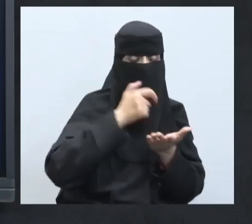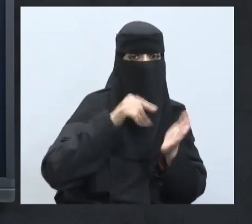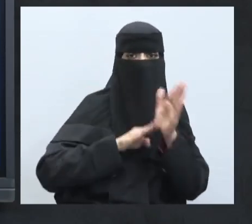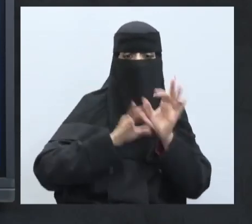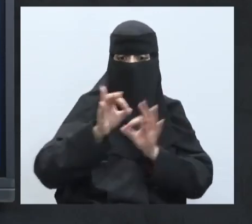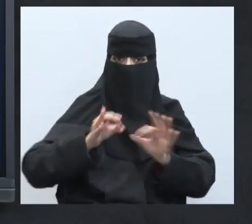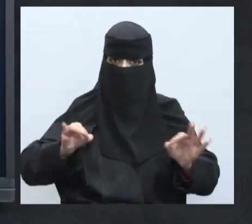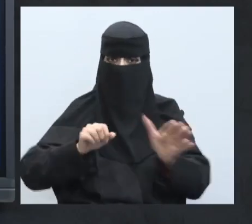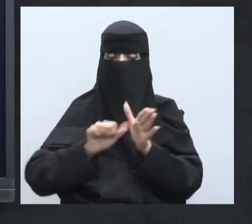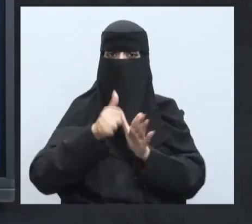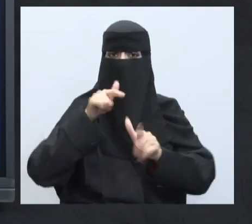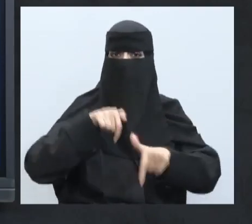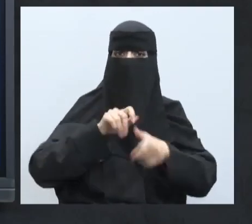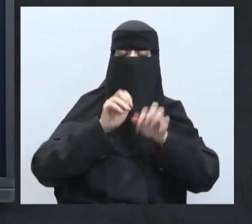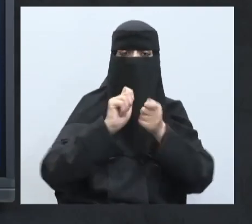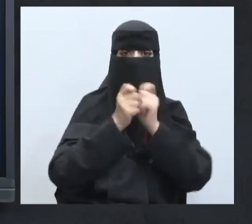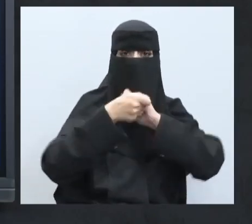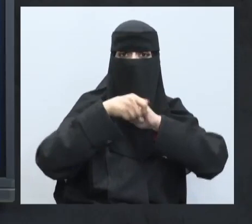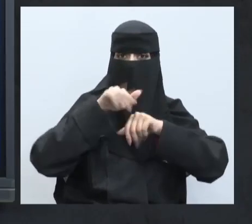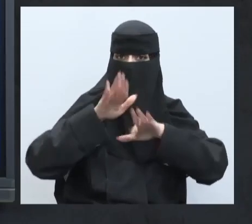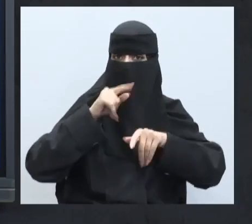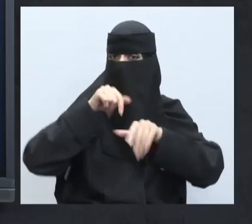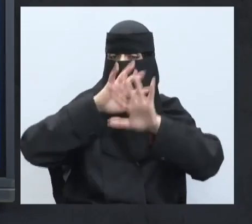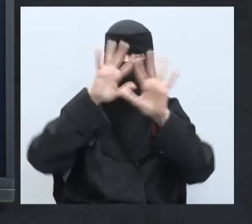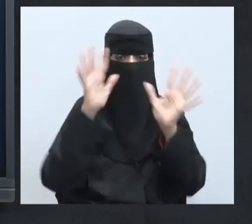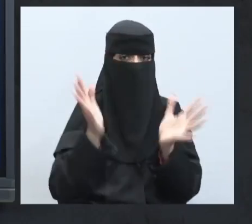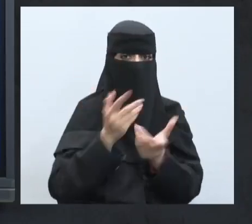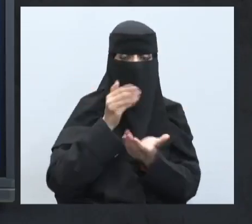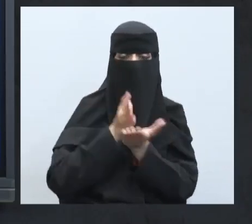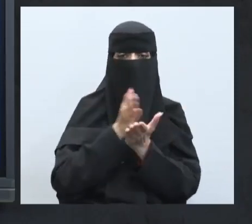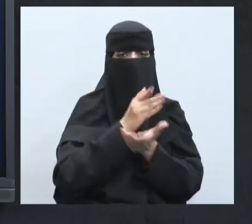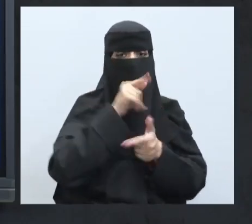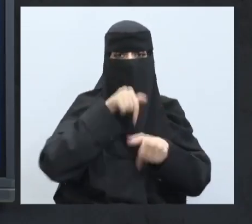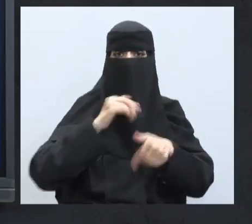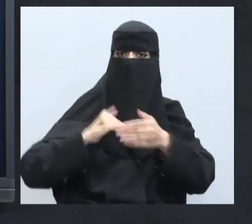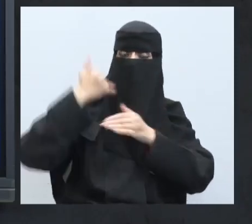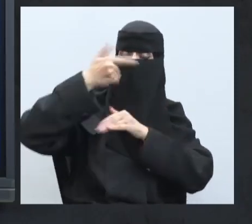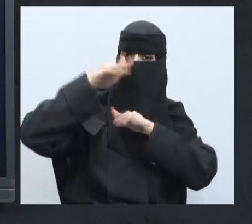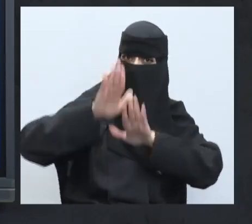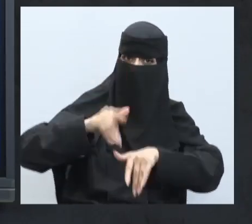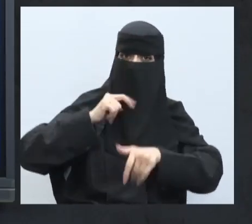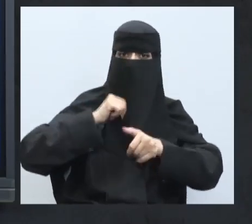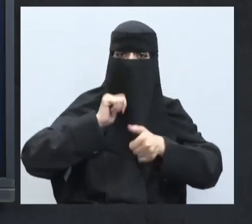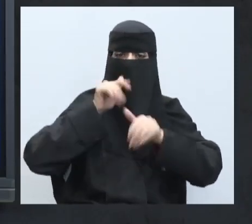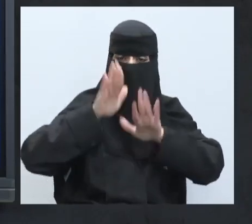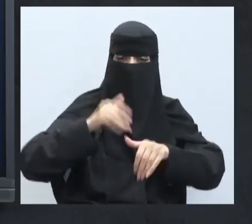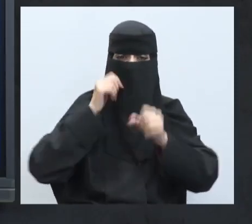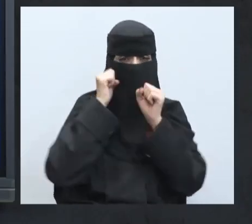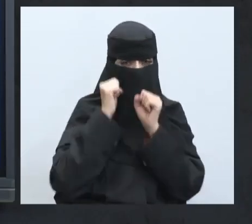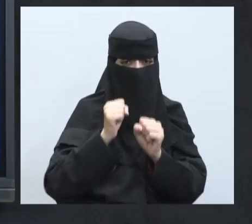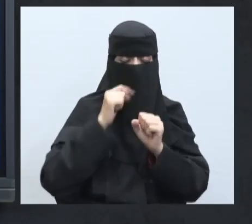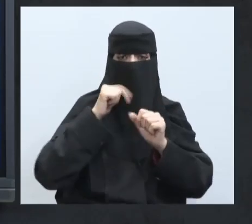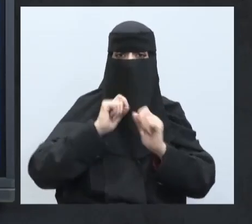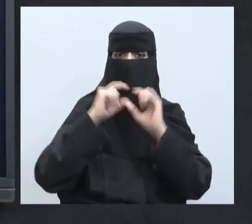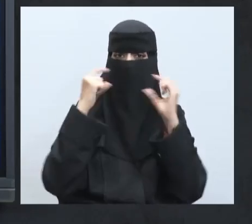وبالتالي التغير ليس في العمل فقط وانما في جميع الجوانب وبالتالي هذا يجعل هنالك تحدي على الاداره